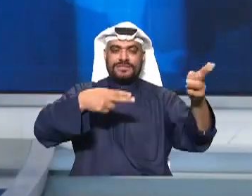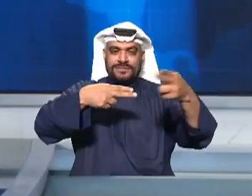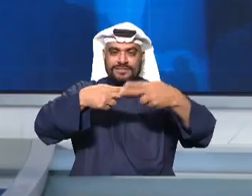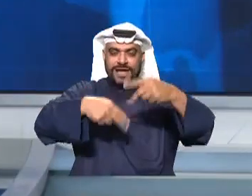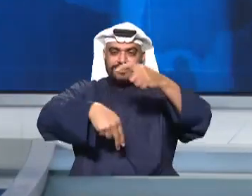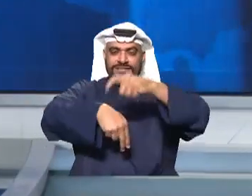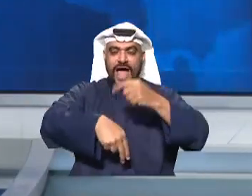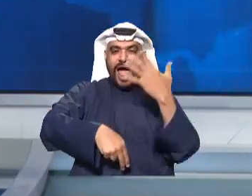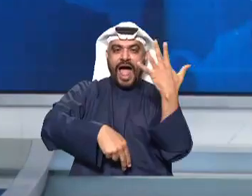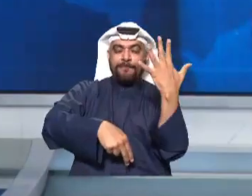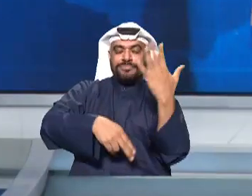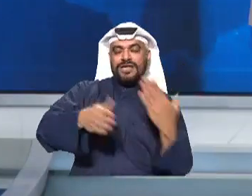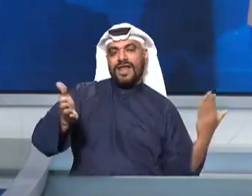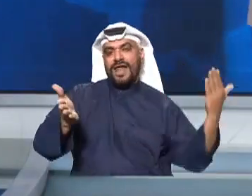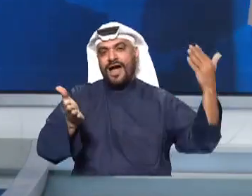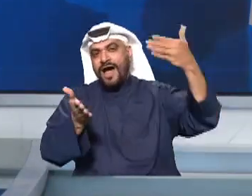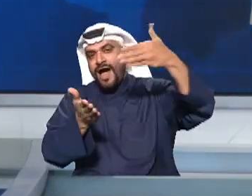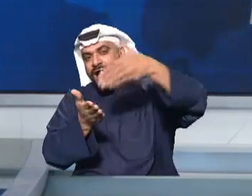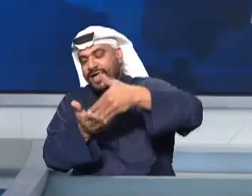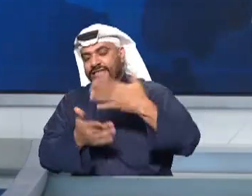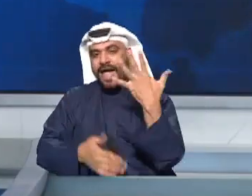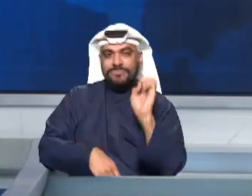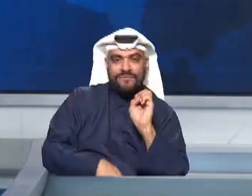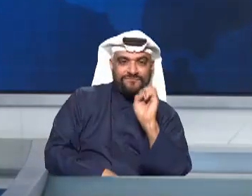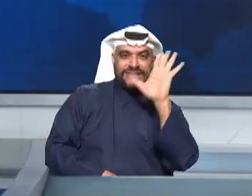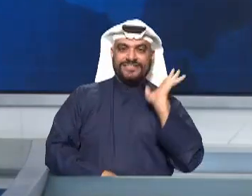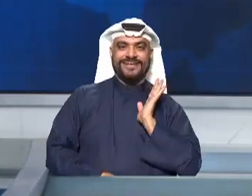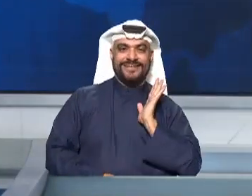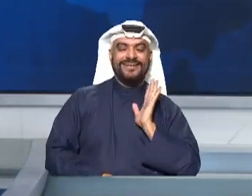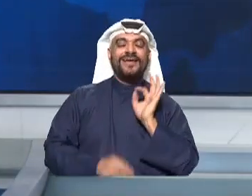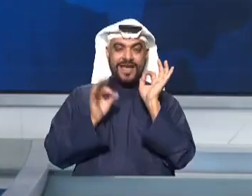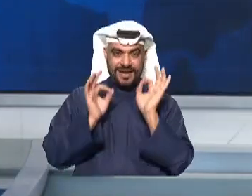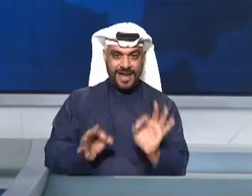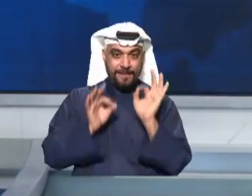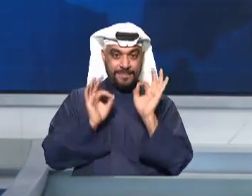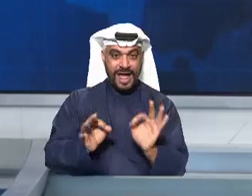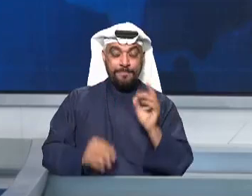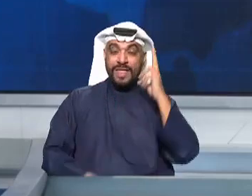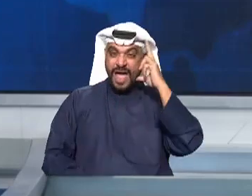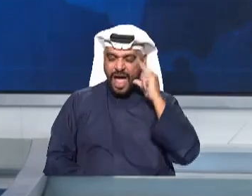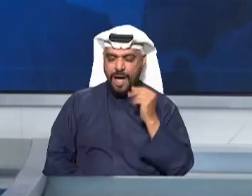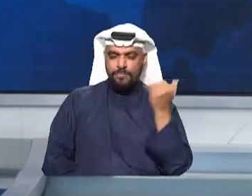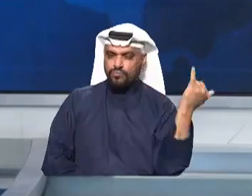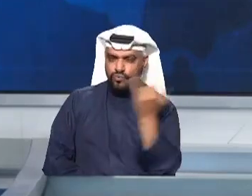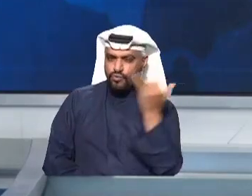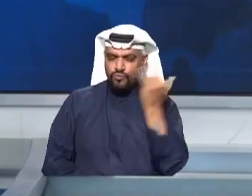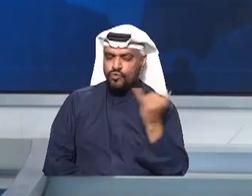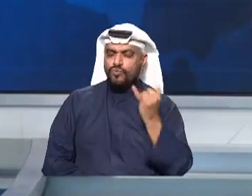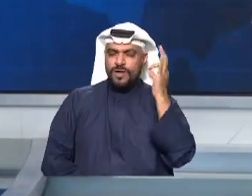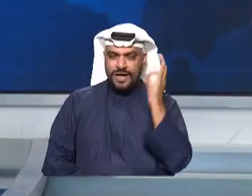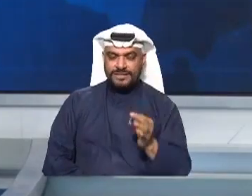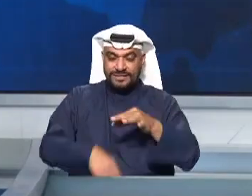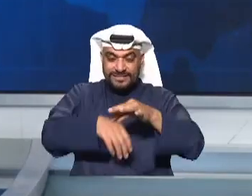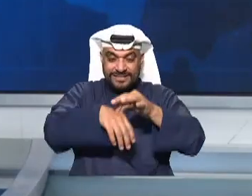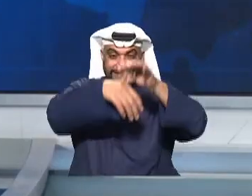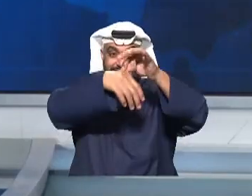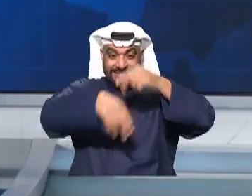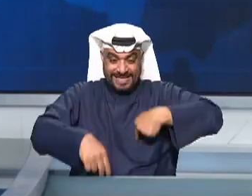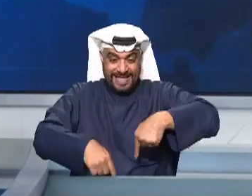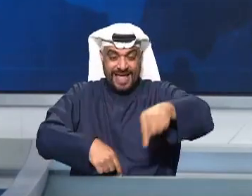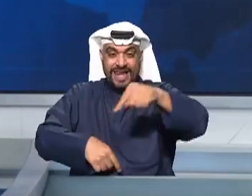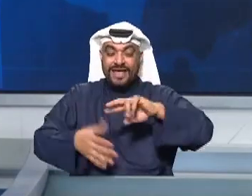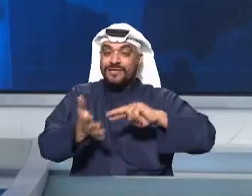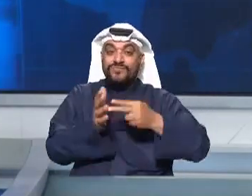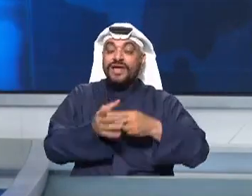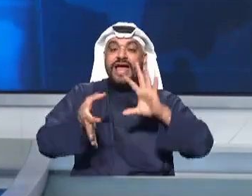من أهم الأماكن أيضاً التي سيحتاجها المواطن وأيضاً المقيم في فترة هذا الظرف الاستثنائي